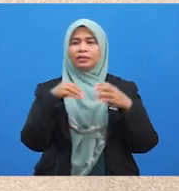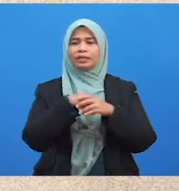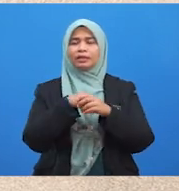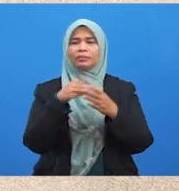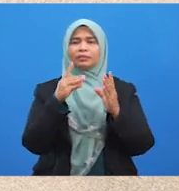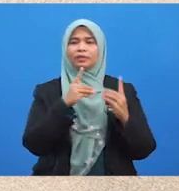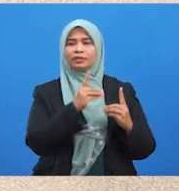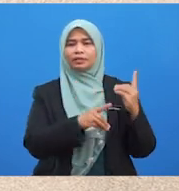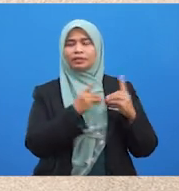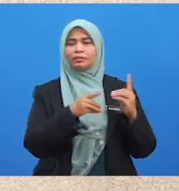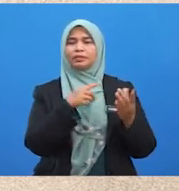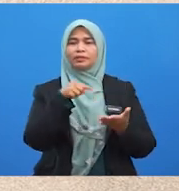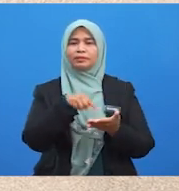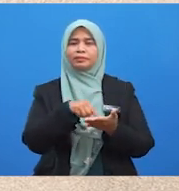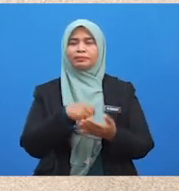ini.